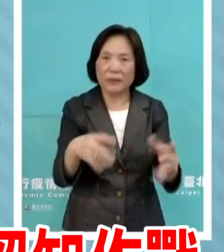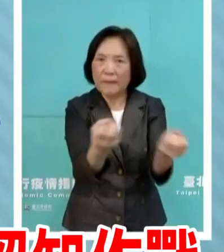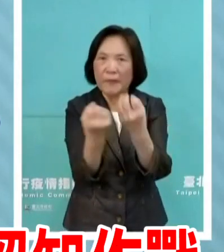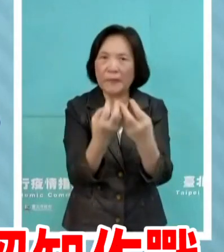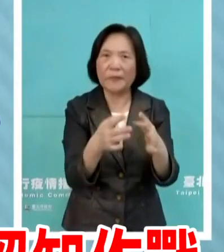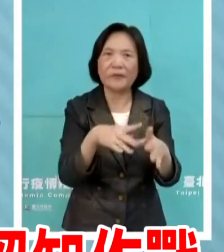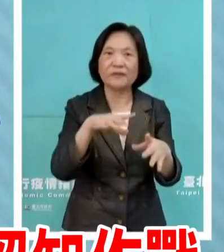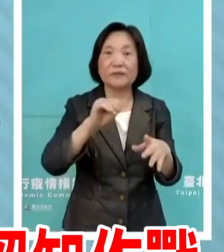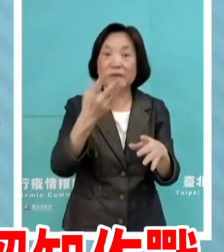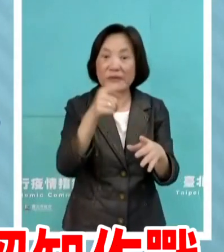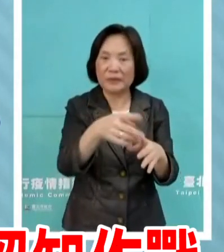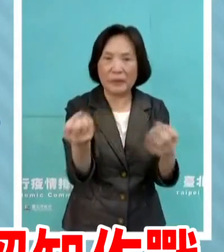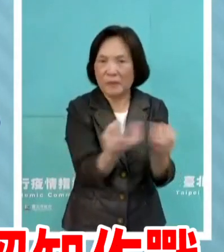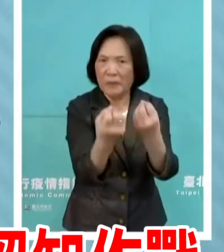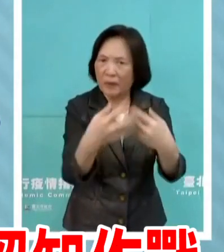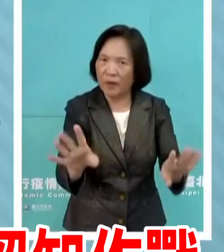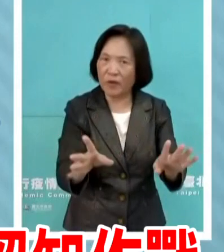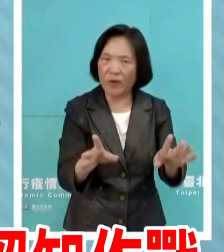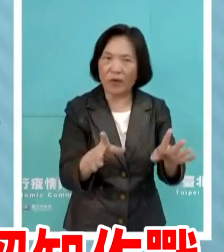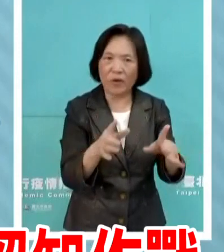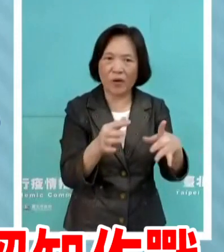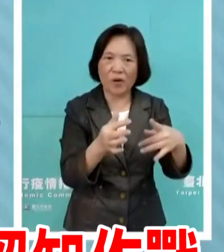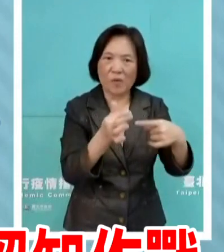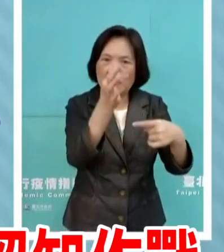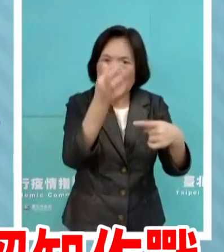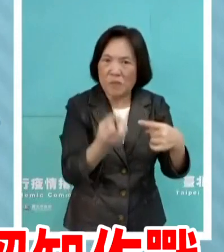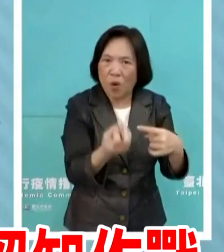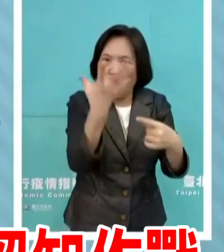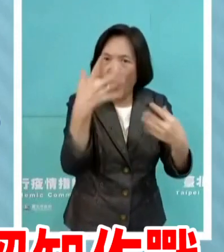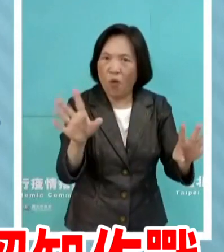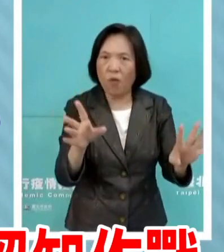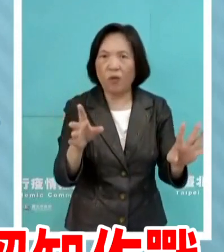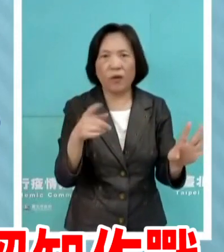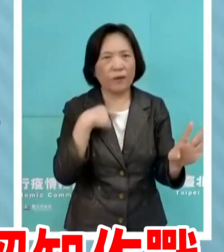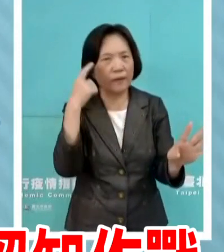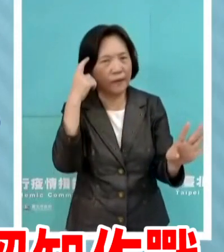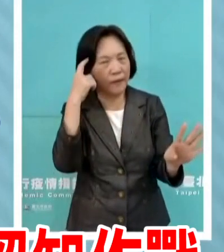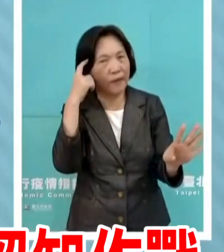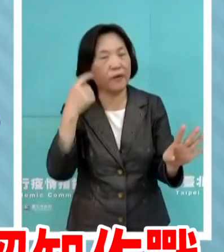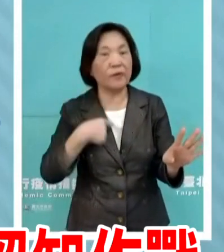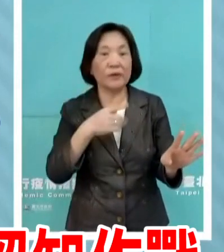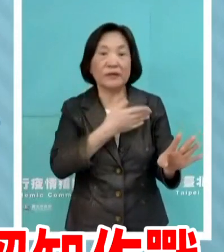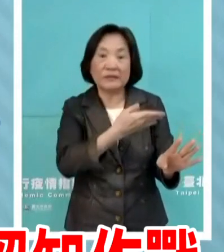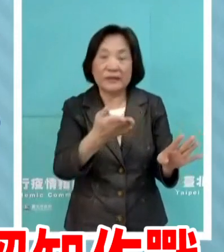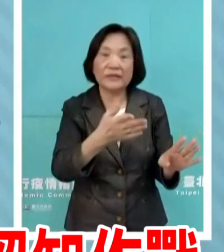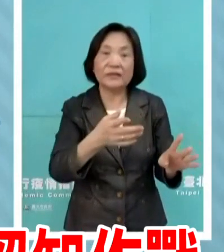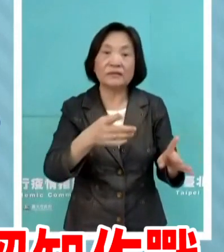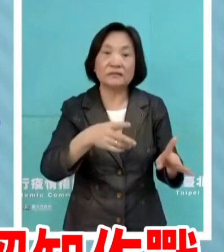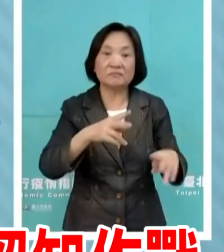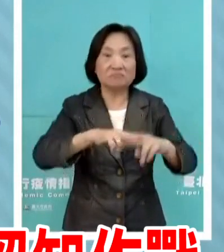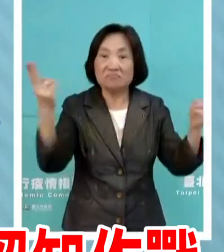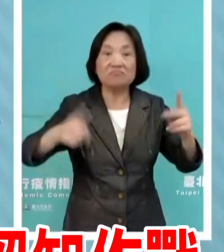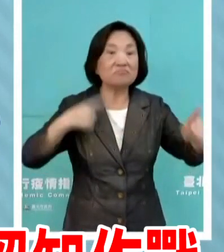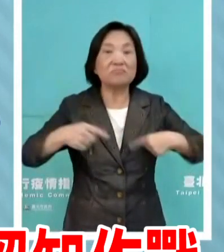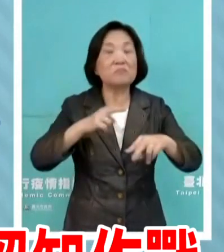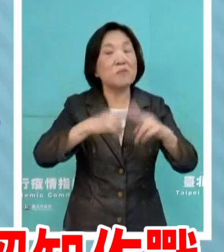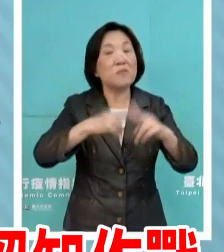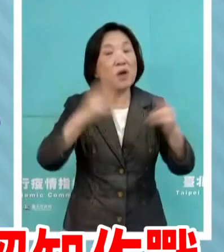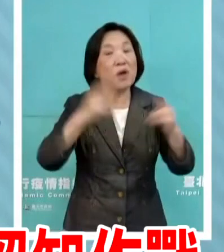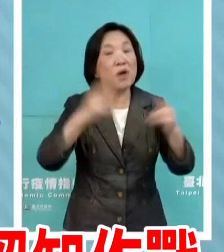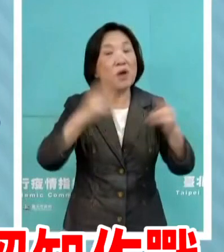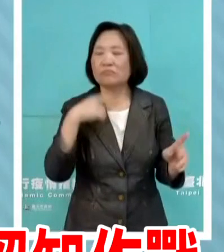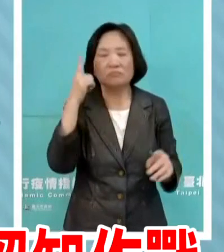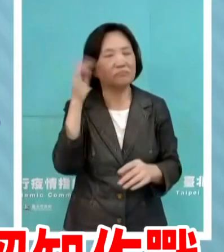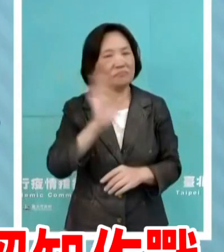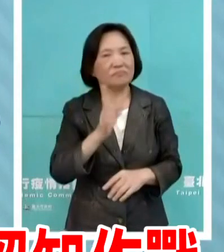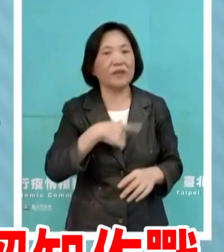中，我们认为的，而且我是很诚恳的讲，我们不会说让他无条件复业。所以说这段期间，我们也把